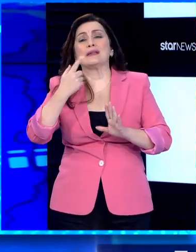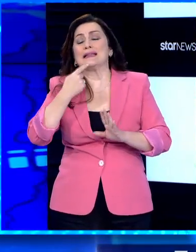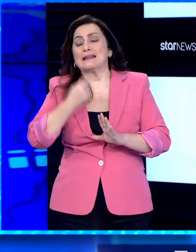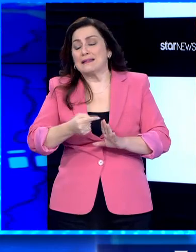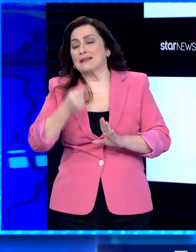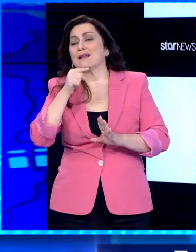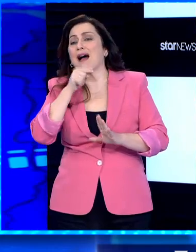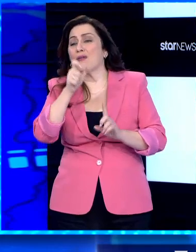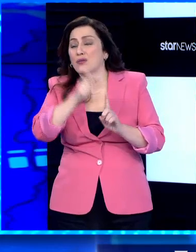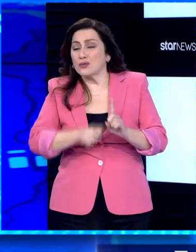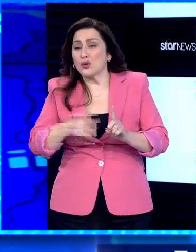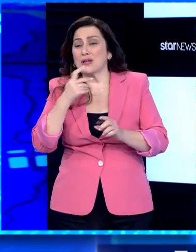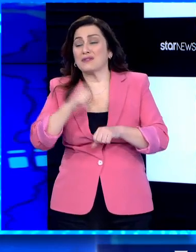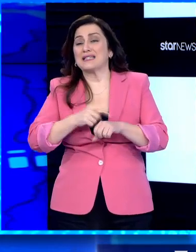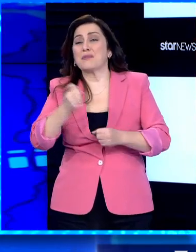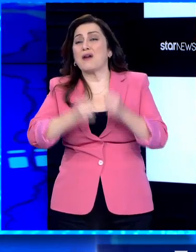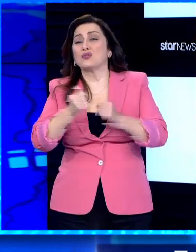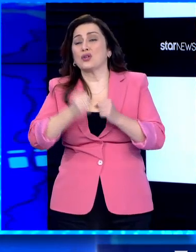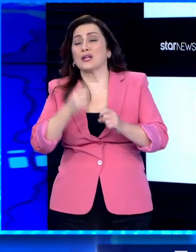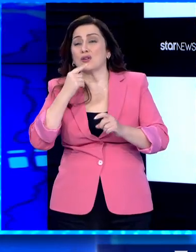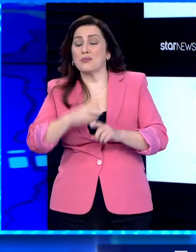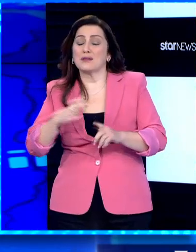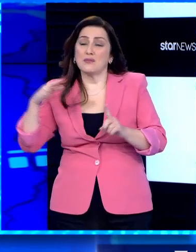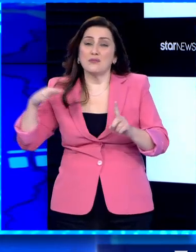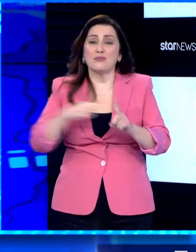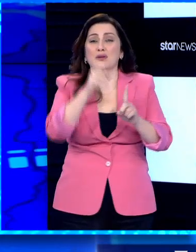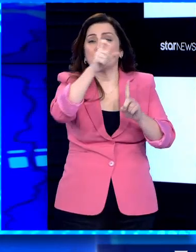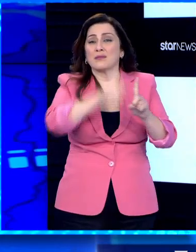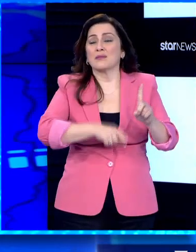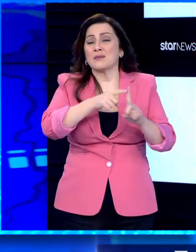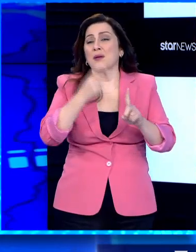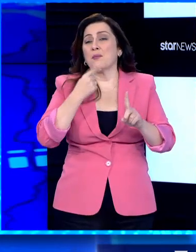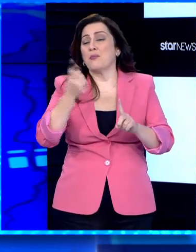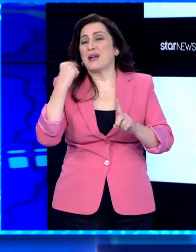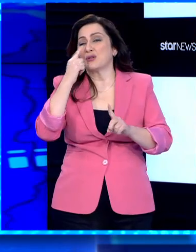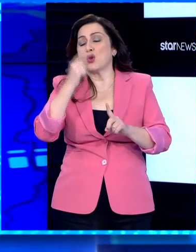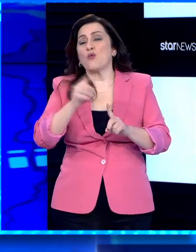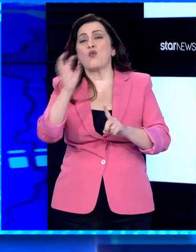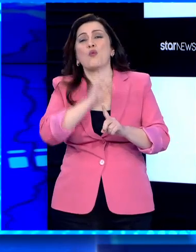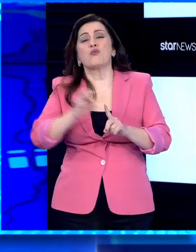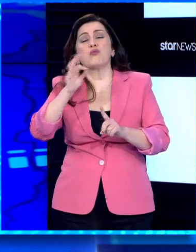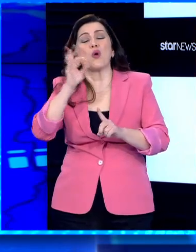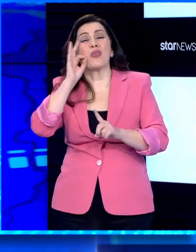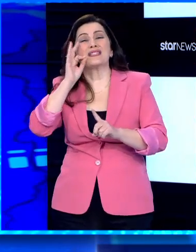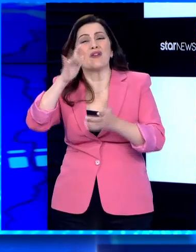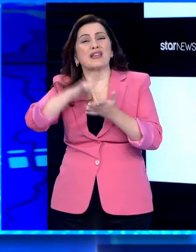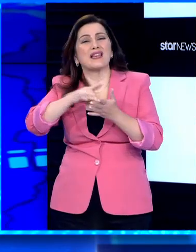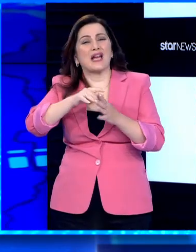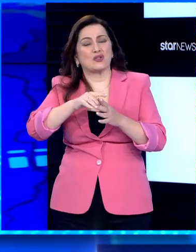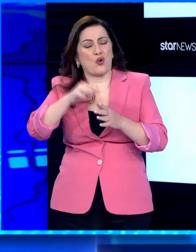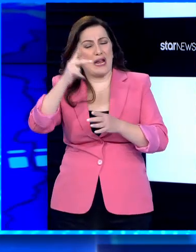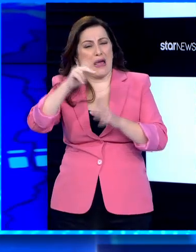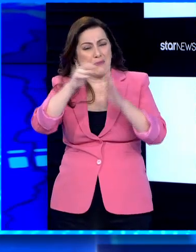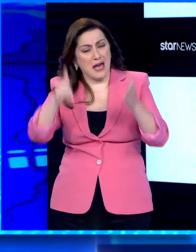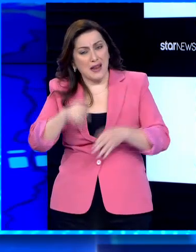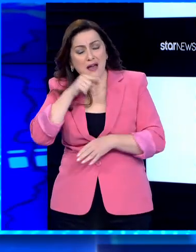τραυμάτισε θανάσιμα και εγκατέλειψε τη μόλις 21 ετών Έμα πέρσι τον Νοέμβριο στην Καμάρα, στο κέντρο της Θεσσαλονίκης. Του